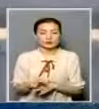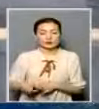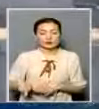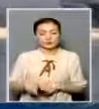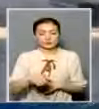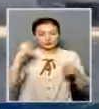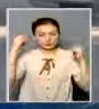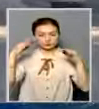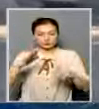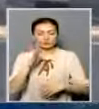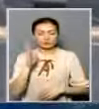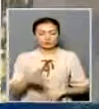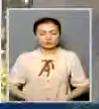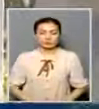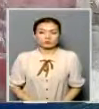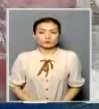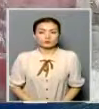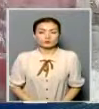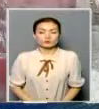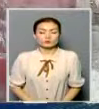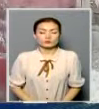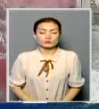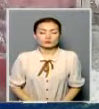уличного освещения, отмечают специалисты.